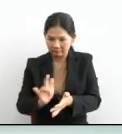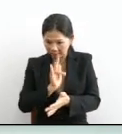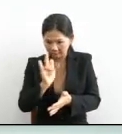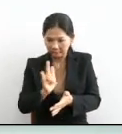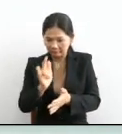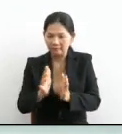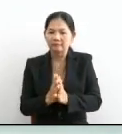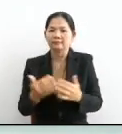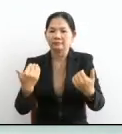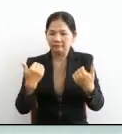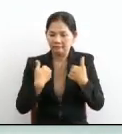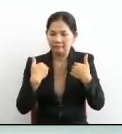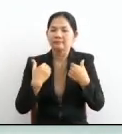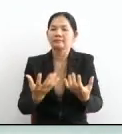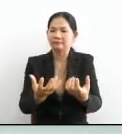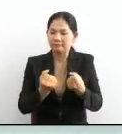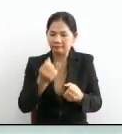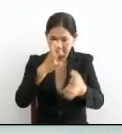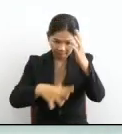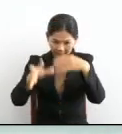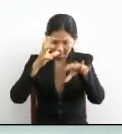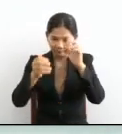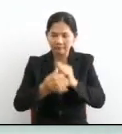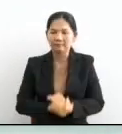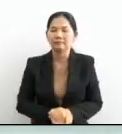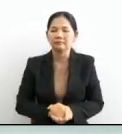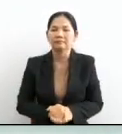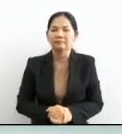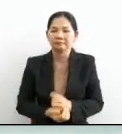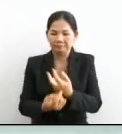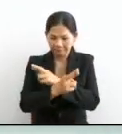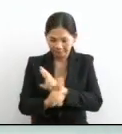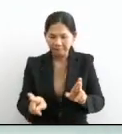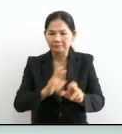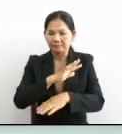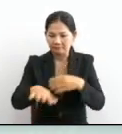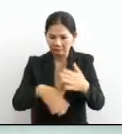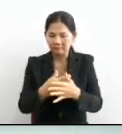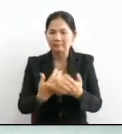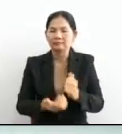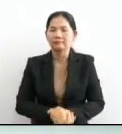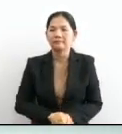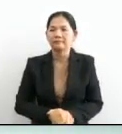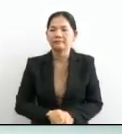bà. Nà bê đầy dưỡng. Chà riêng sốt. Chà chẳng con trìm tặng ảnh ní nà con.